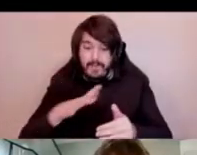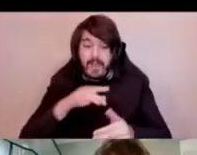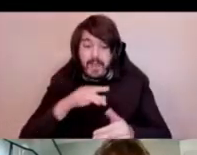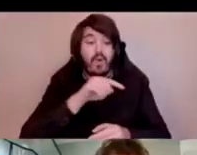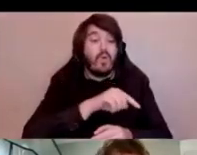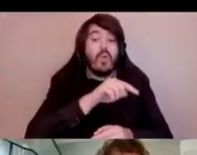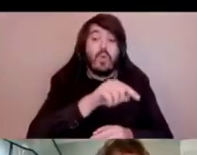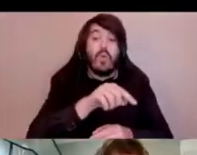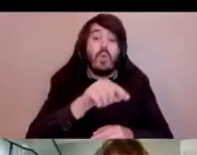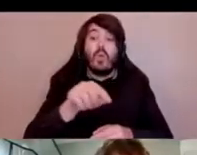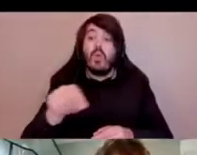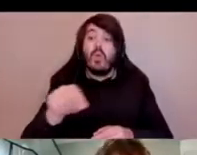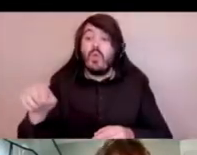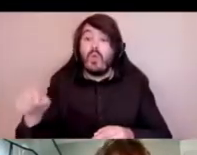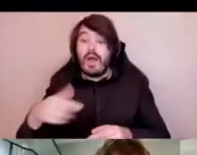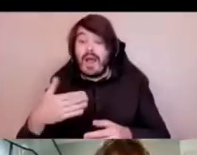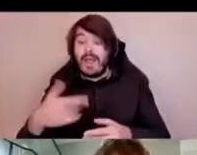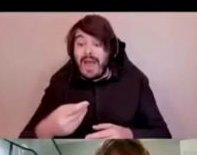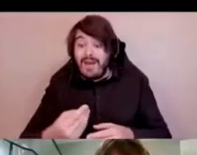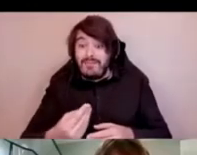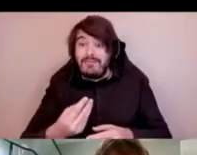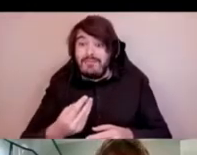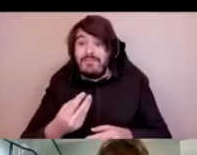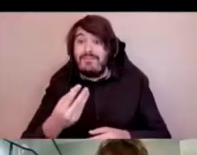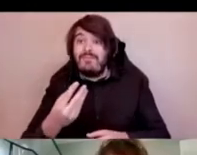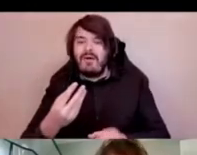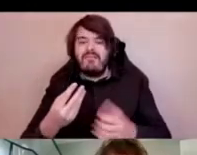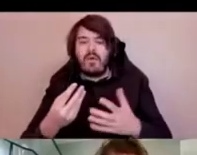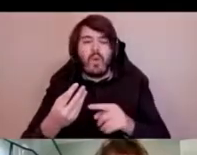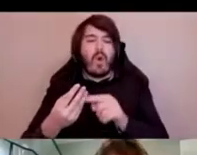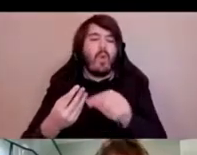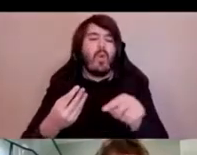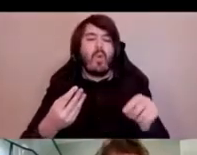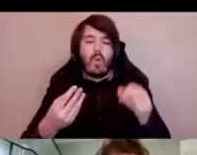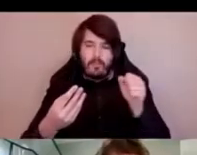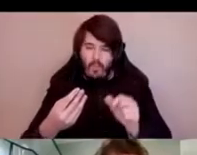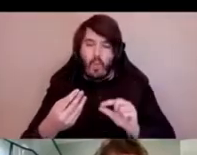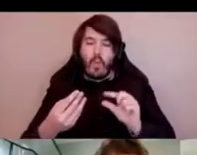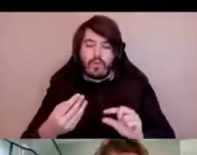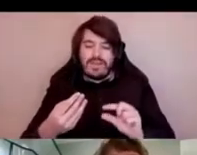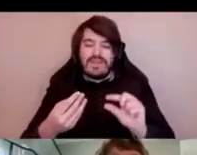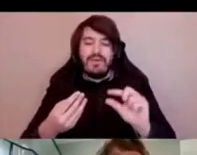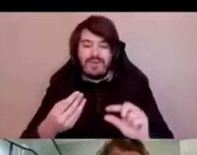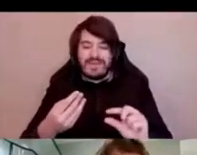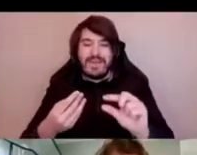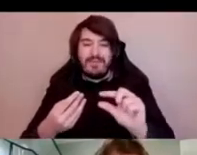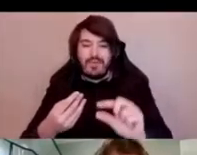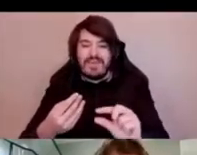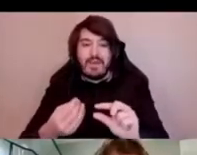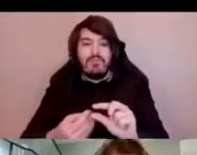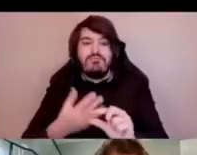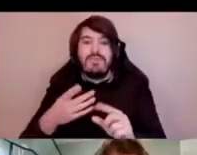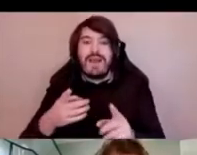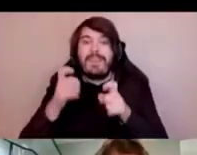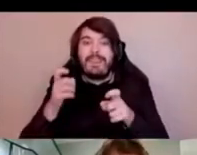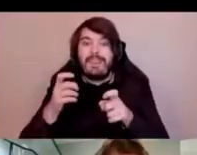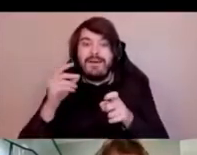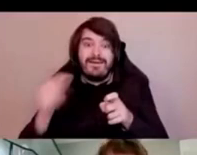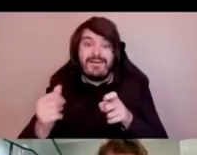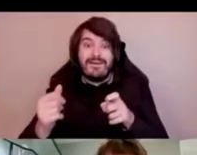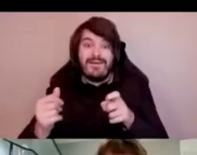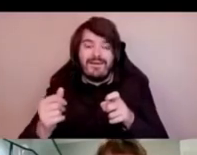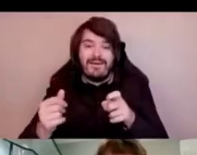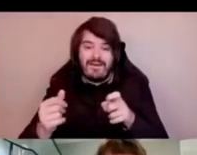ça passe, le temps que ça pousse, qu'est-ce qu'on fait? Bien, on peut mettre d'autres petites choses à culture rapide,